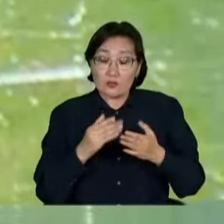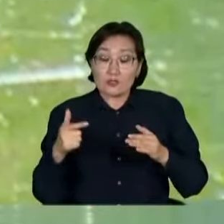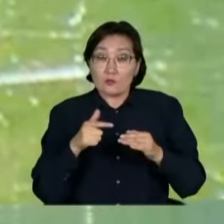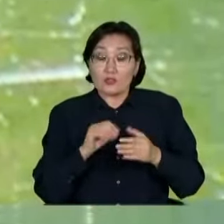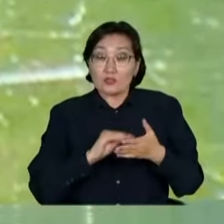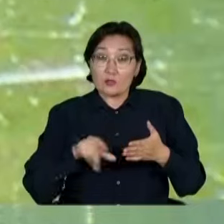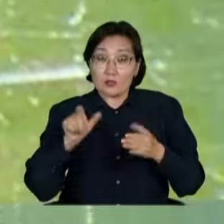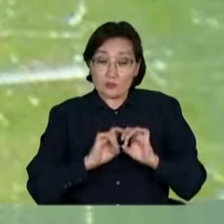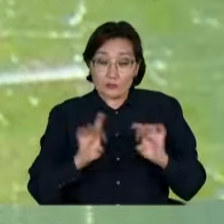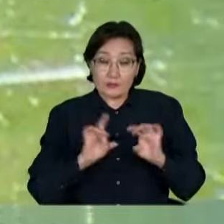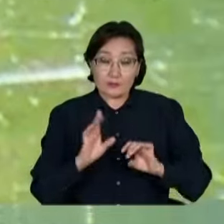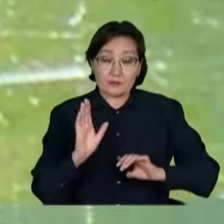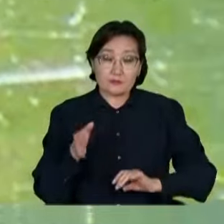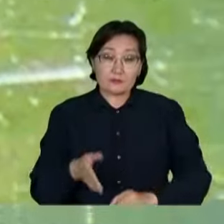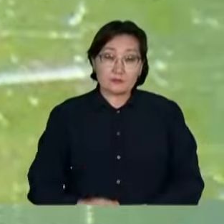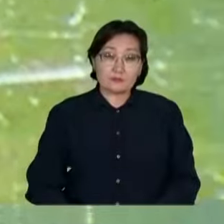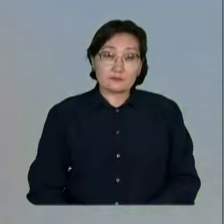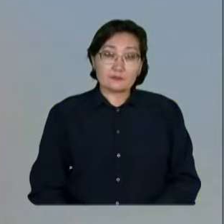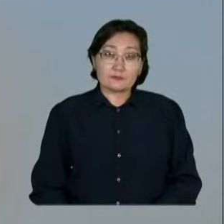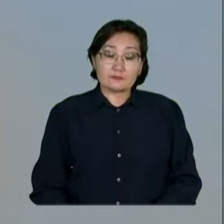Атыраулық әріптес тақырыпты тарқатып айтсын.